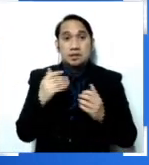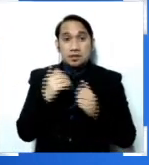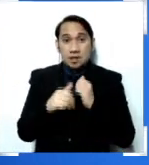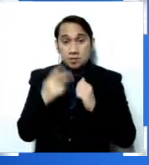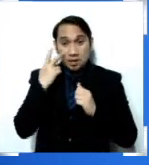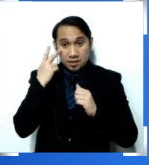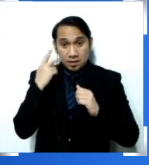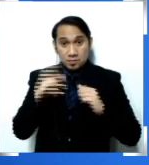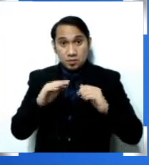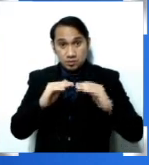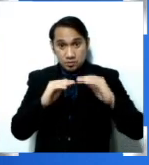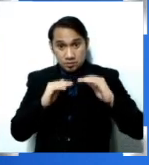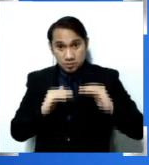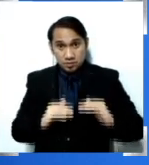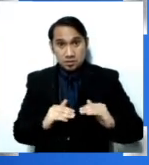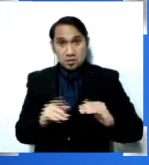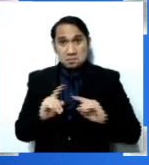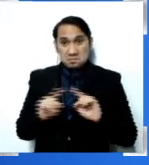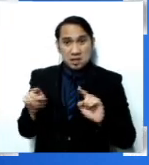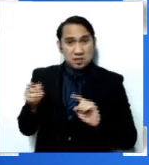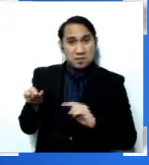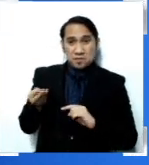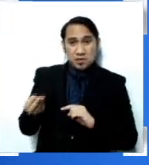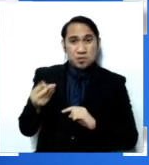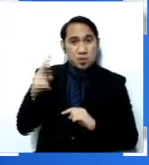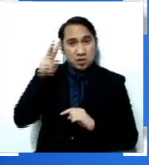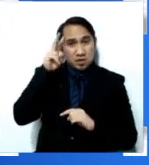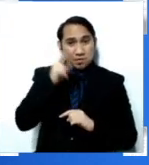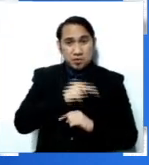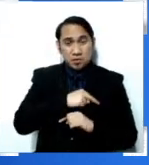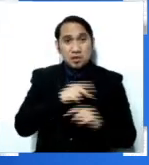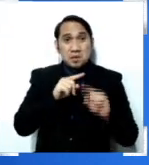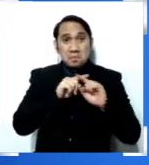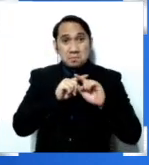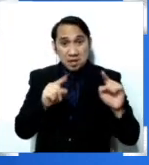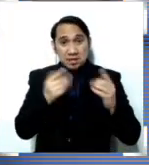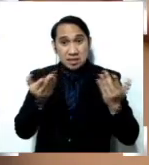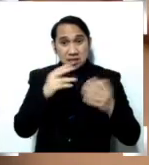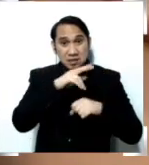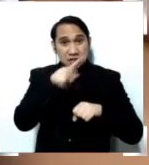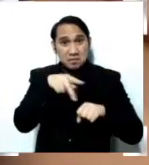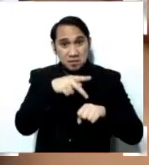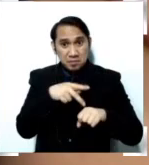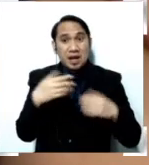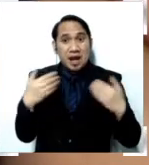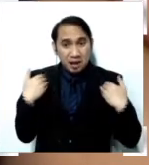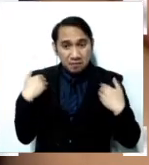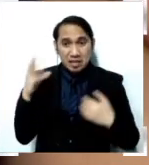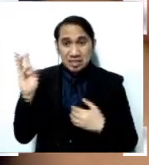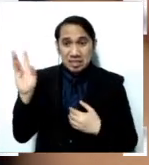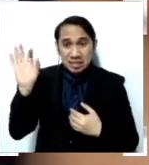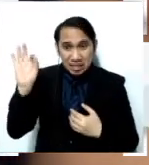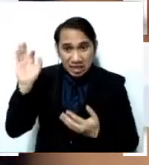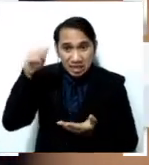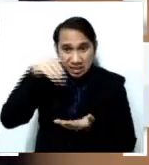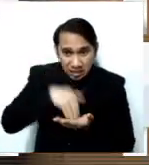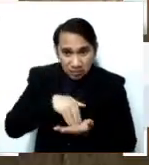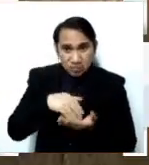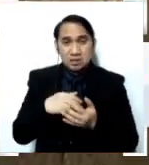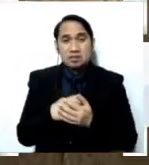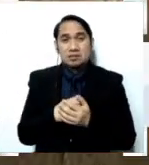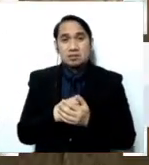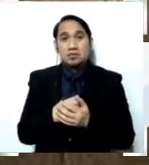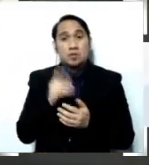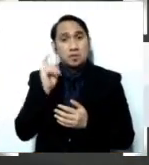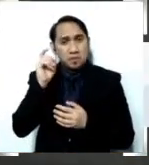ang active cases nila, di gaya sa Pilipinas na may mahigit 69,000. Para mapabilis ang vaccination sa Pilipinas,